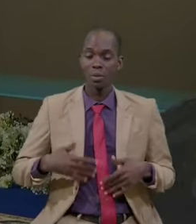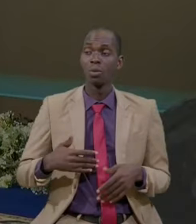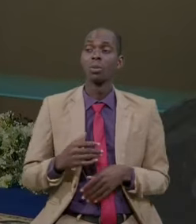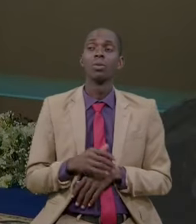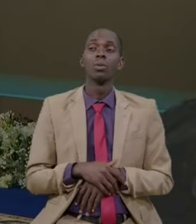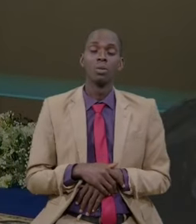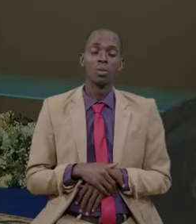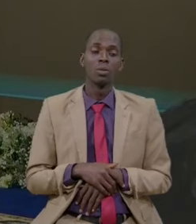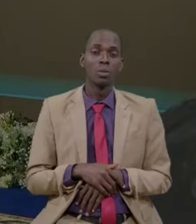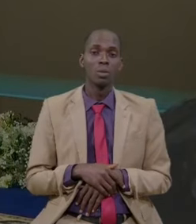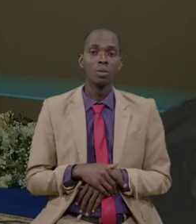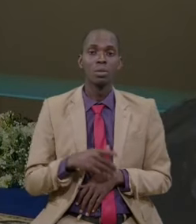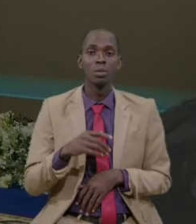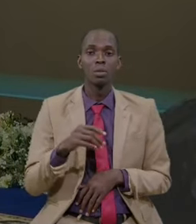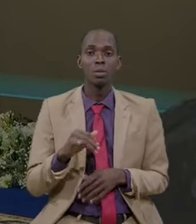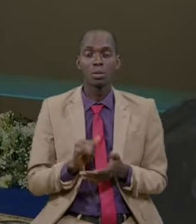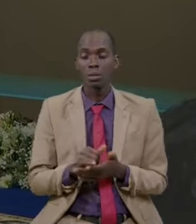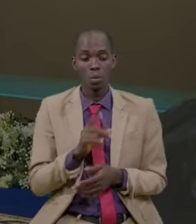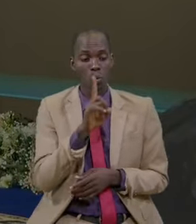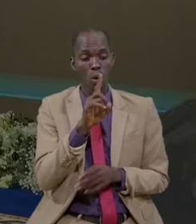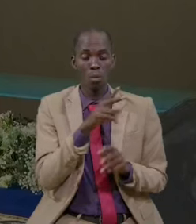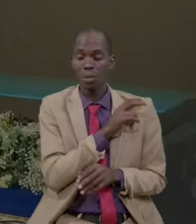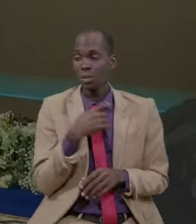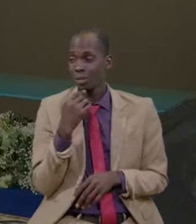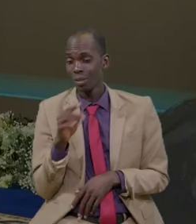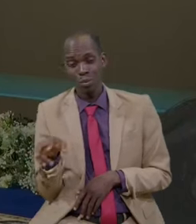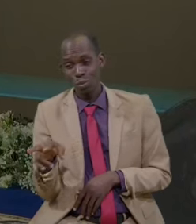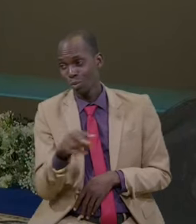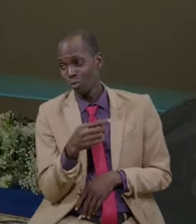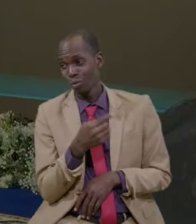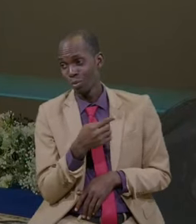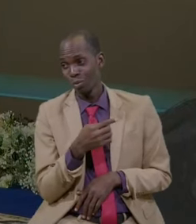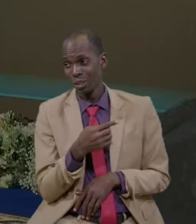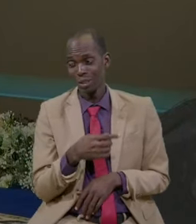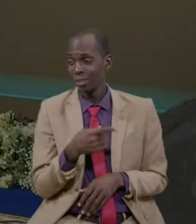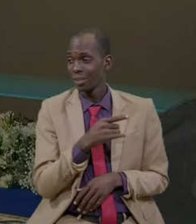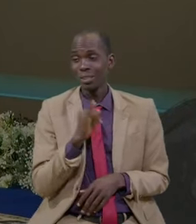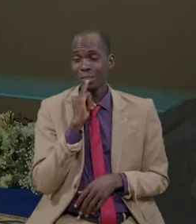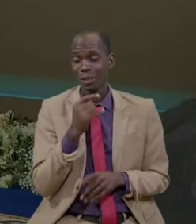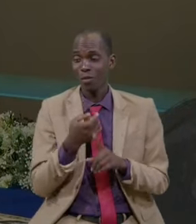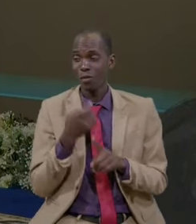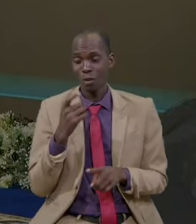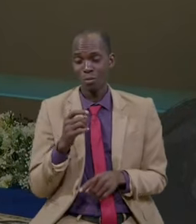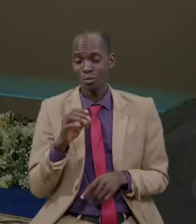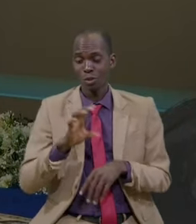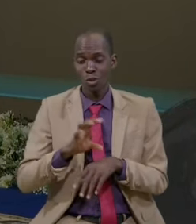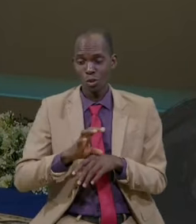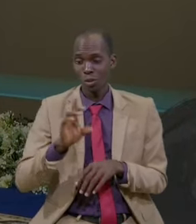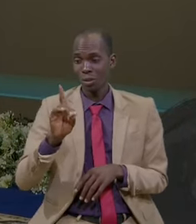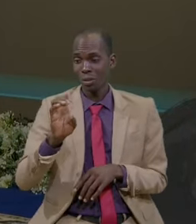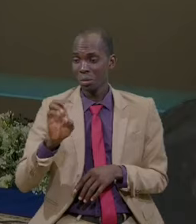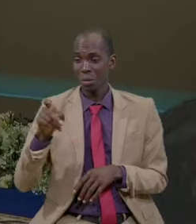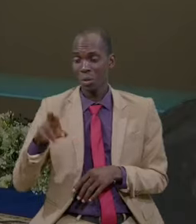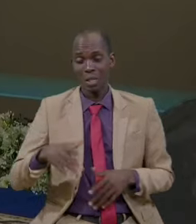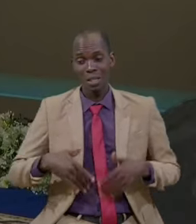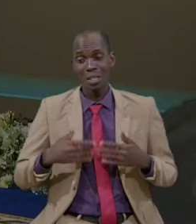Ce policier a parlé aux autres. Cet homme-là est de la vie profonde. Si vous le faites asseoir pendant 5 heures,